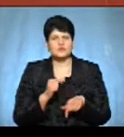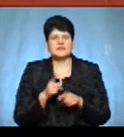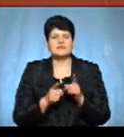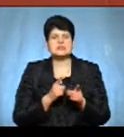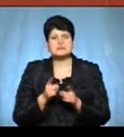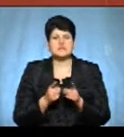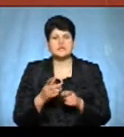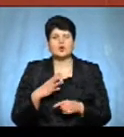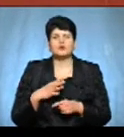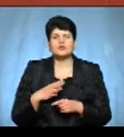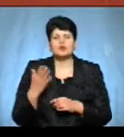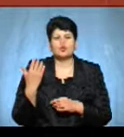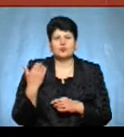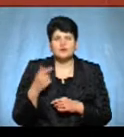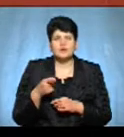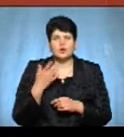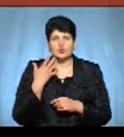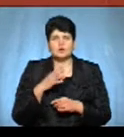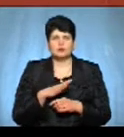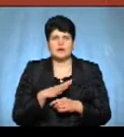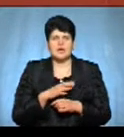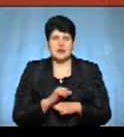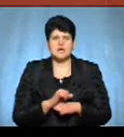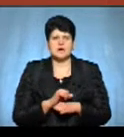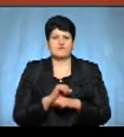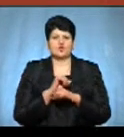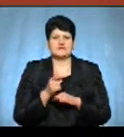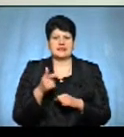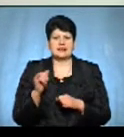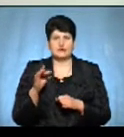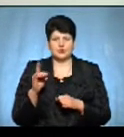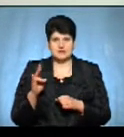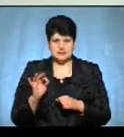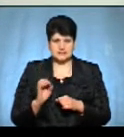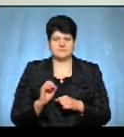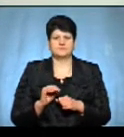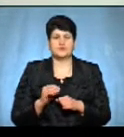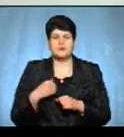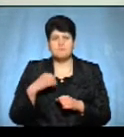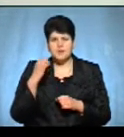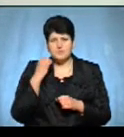ті зміни, які очікували тоді, коли Революція Гідності перемогла? Ну, взагалі, пам'ятаю,